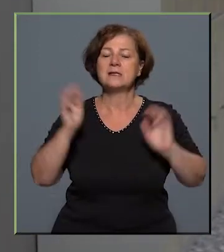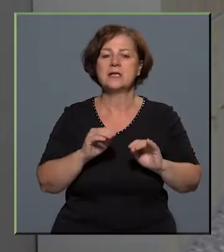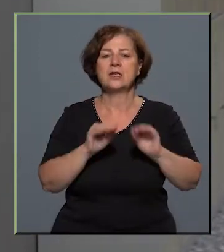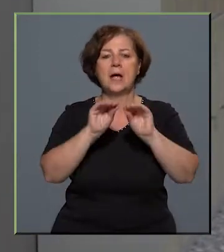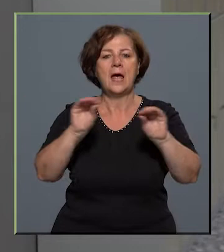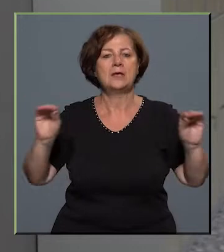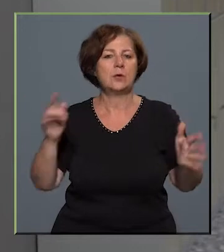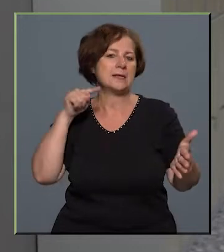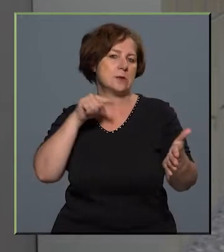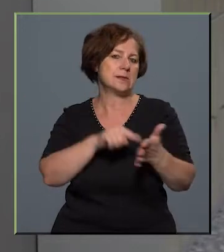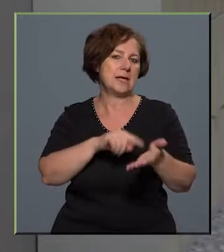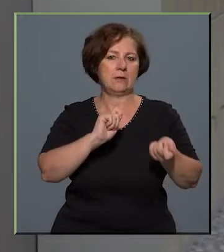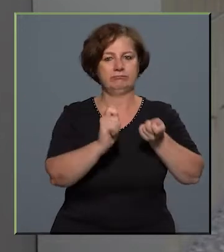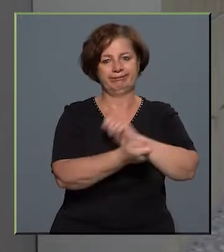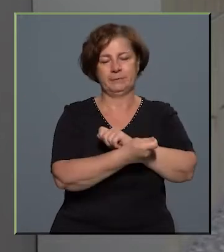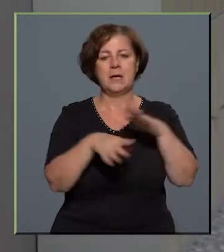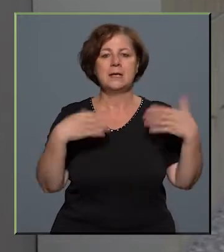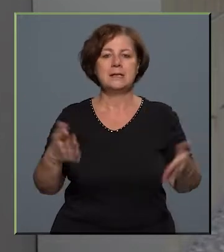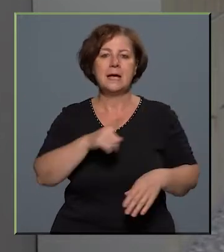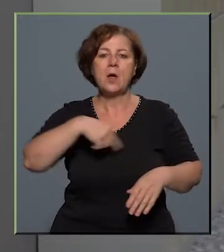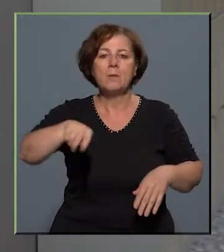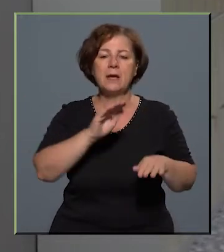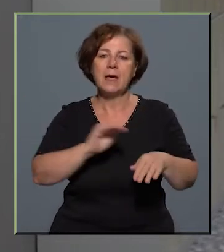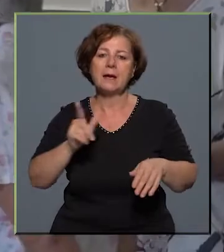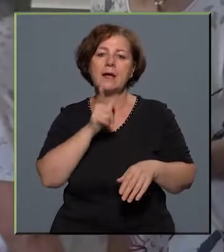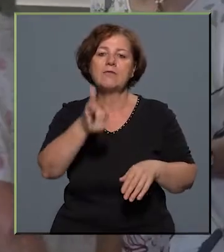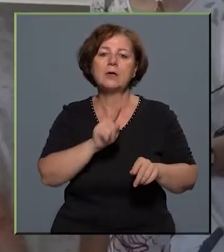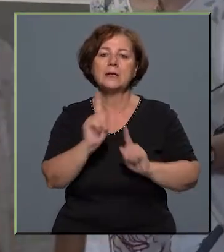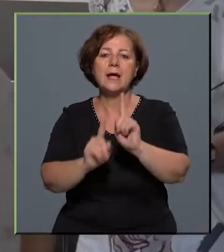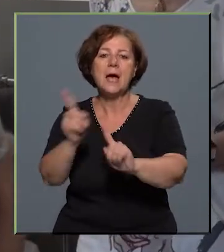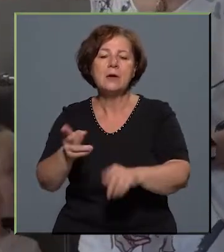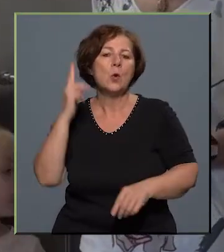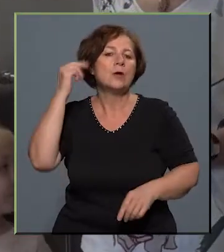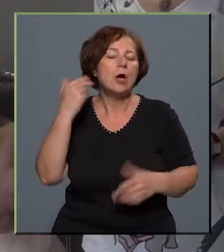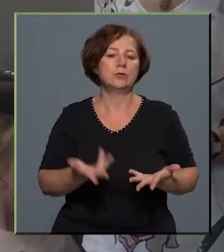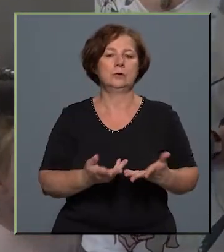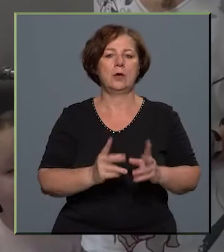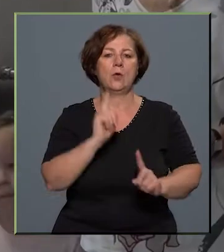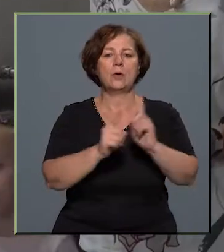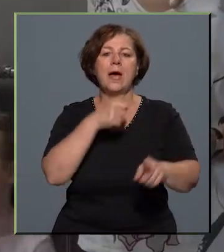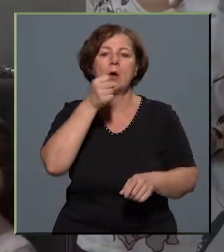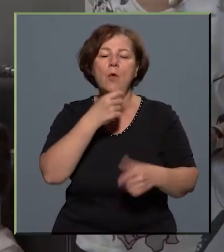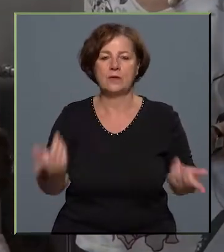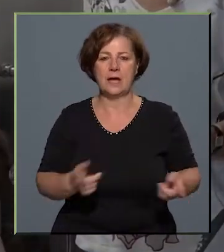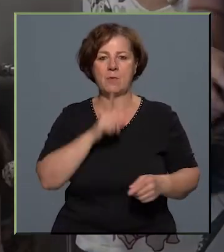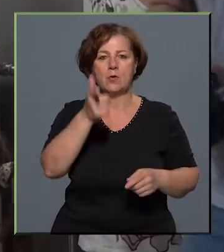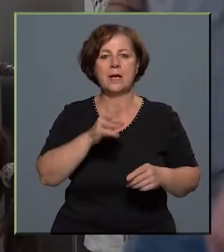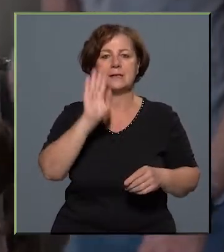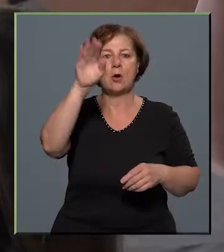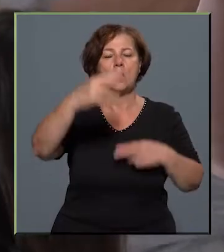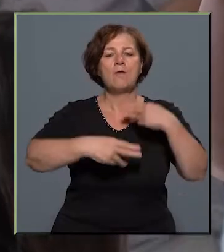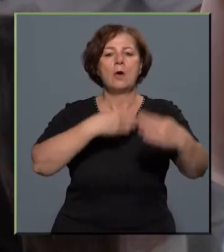célra legyen ez fordítva, hiszen a mi gyerekeink fognak ide járni. Ők tanulnak itt, ők járnak óvodába, ők lesznek a